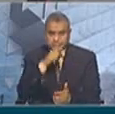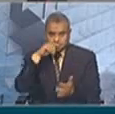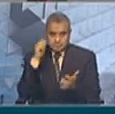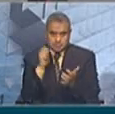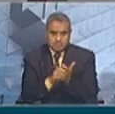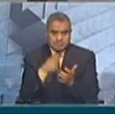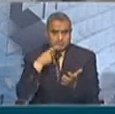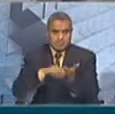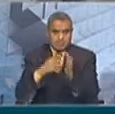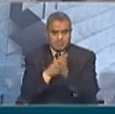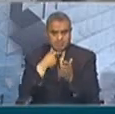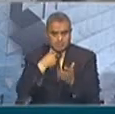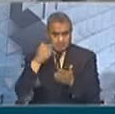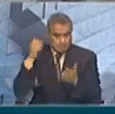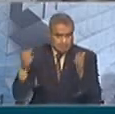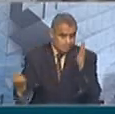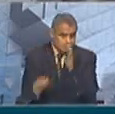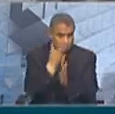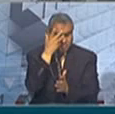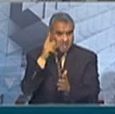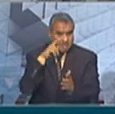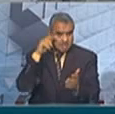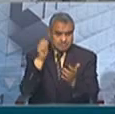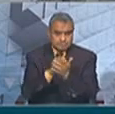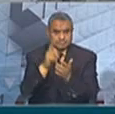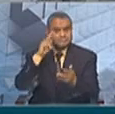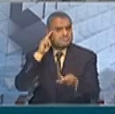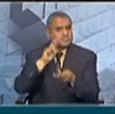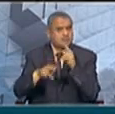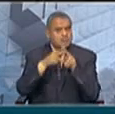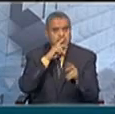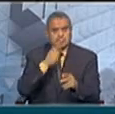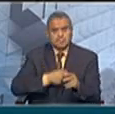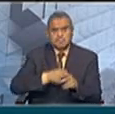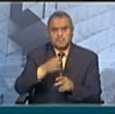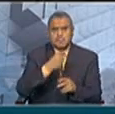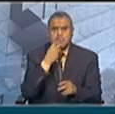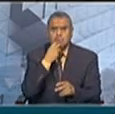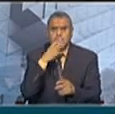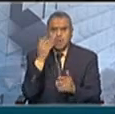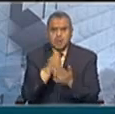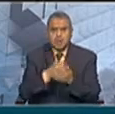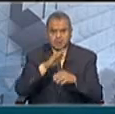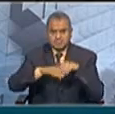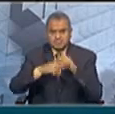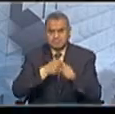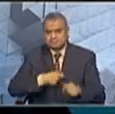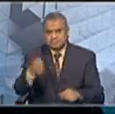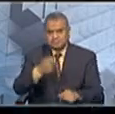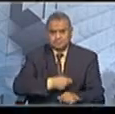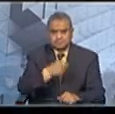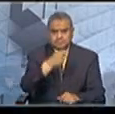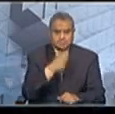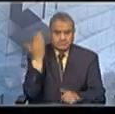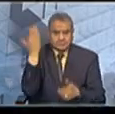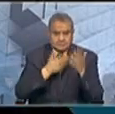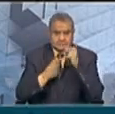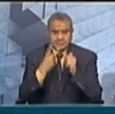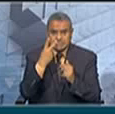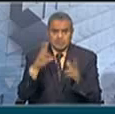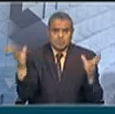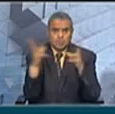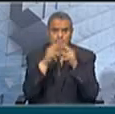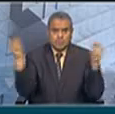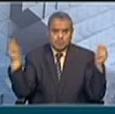بالتأكيد ليست مصادفة، هجوم يبدو عشوائيا، رجل يخرج ويطعن شخصين ثم يلوذ